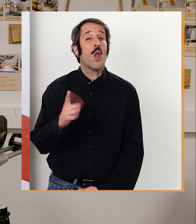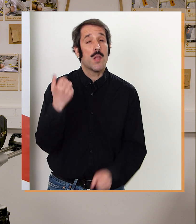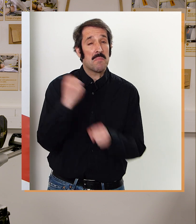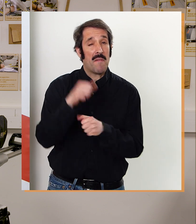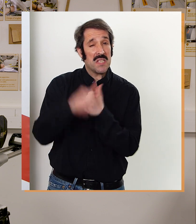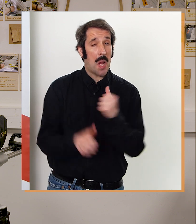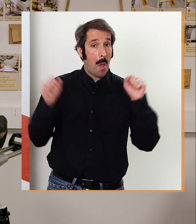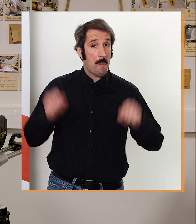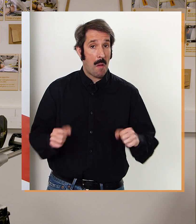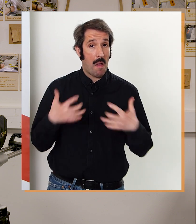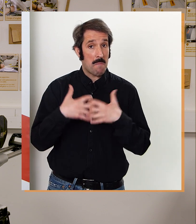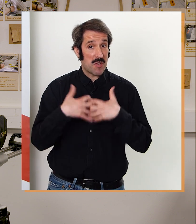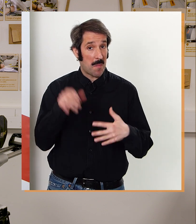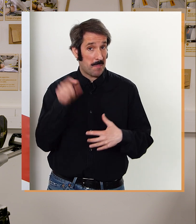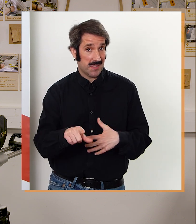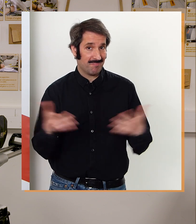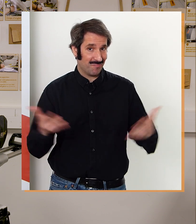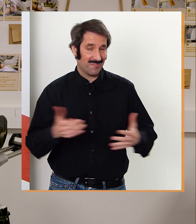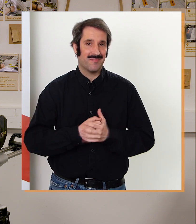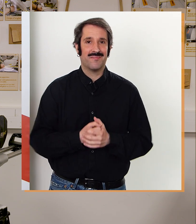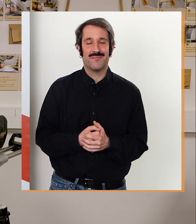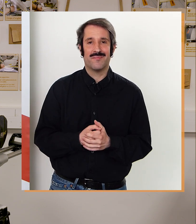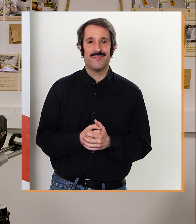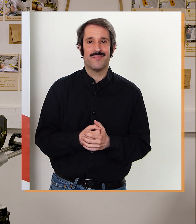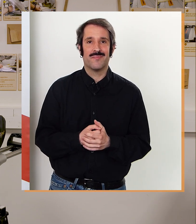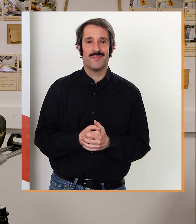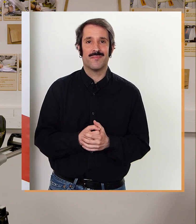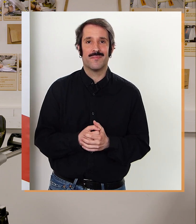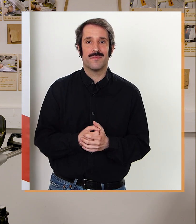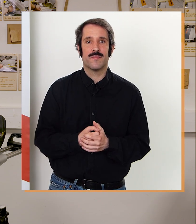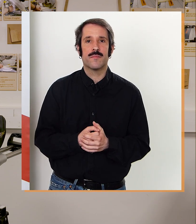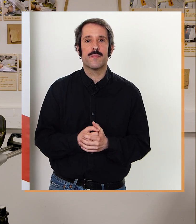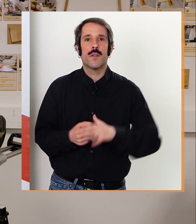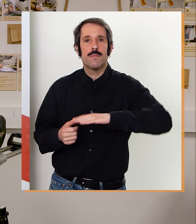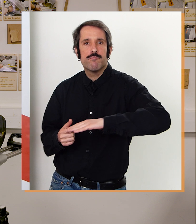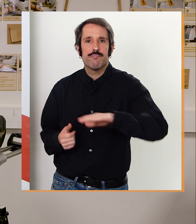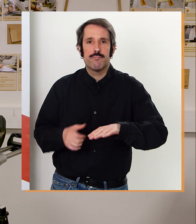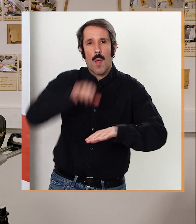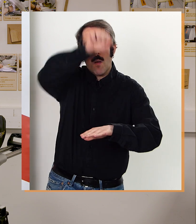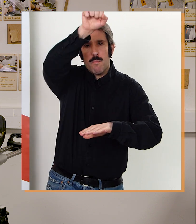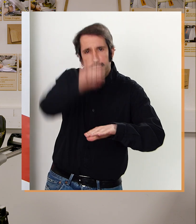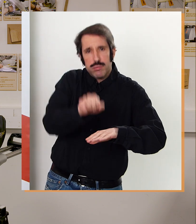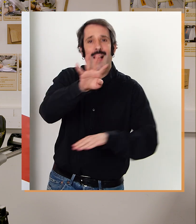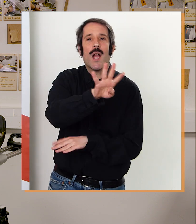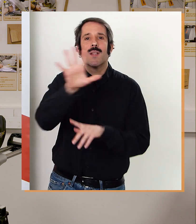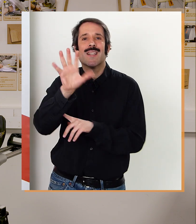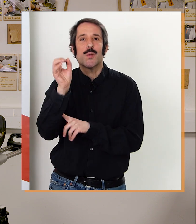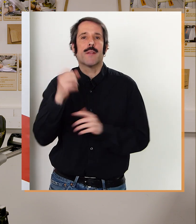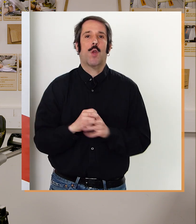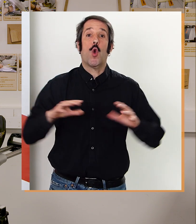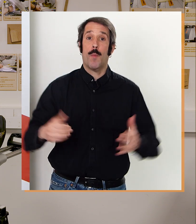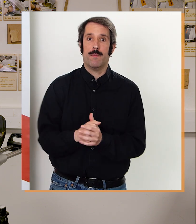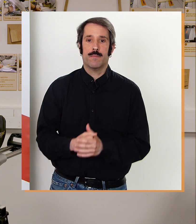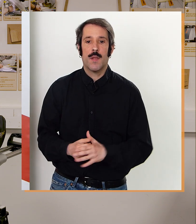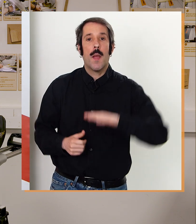Deuxième travail que vous pouvez réaliser grâce à la scie à onglet, scie radiale, c'est la coupe d'angle à 45 degrés. Pour ce faire,